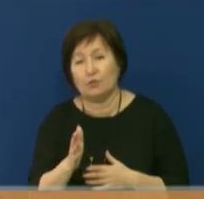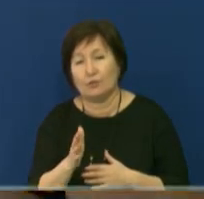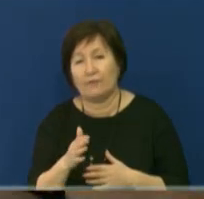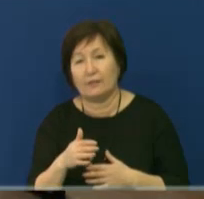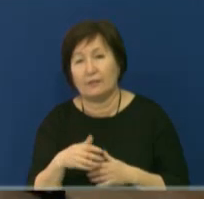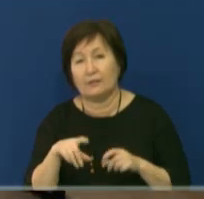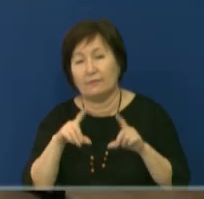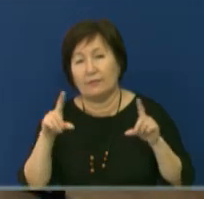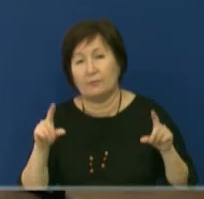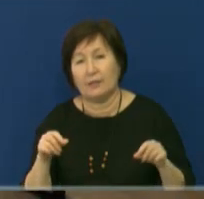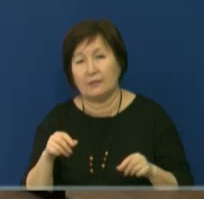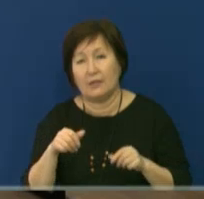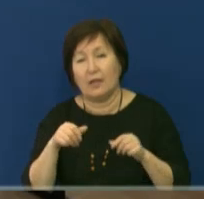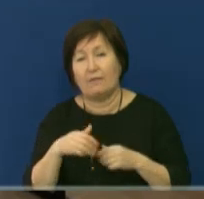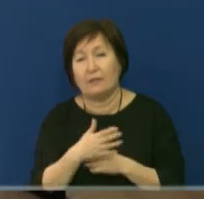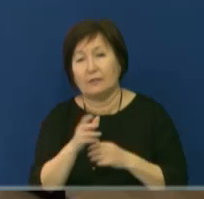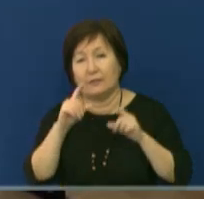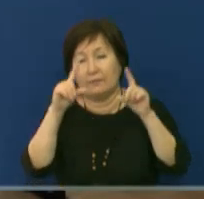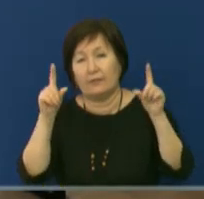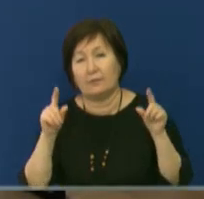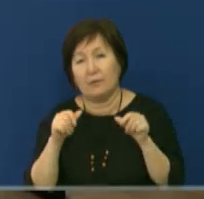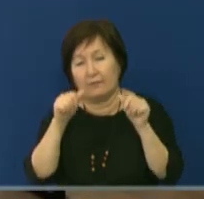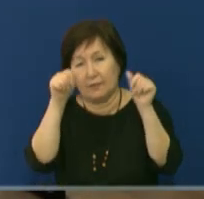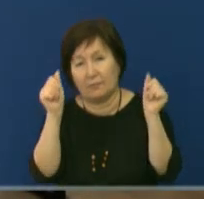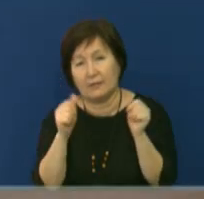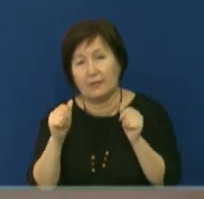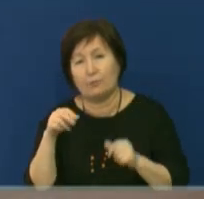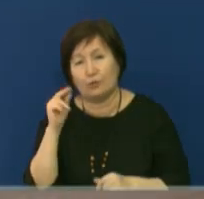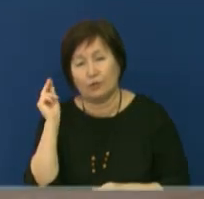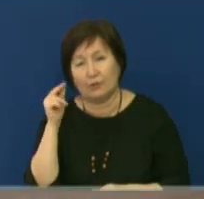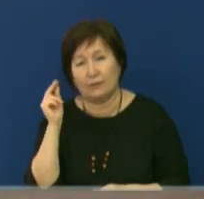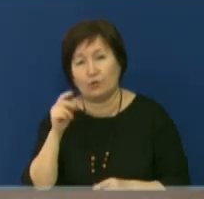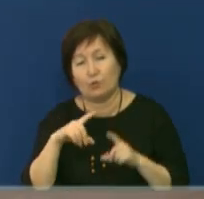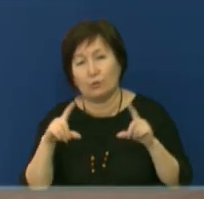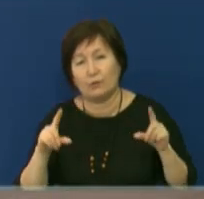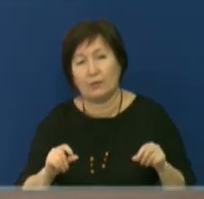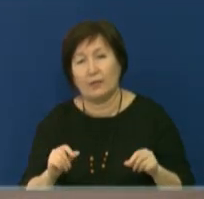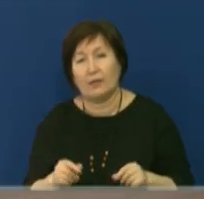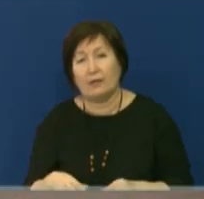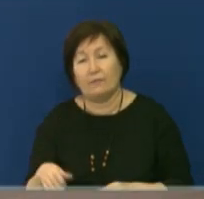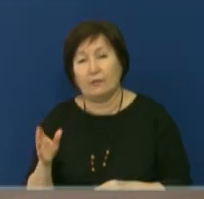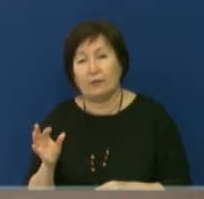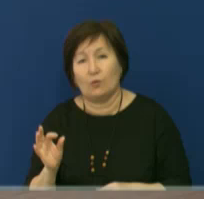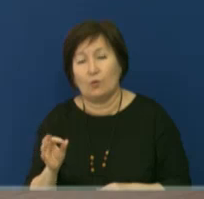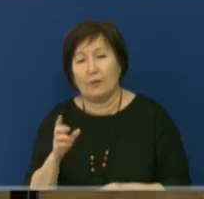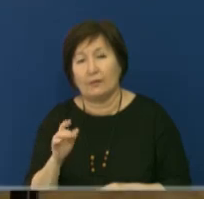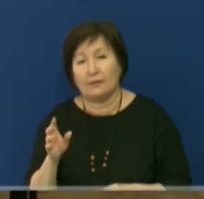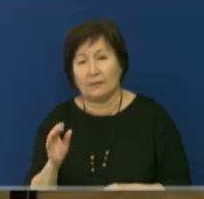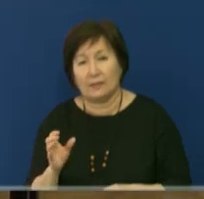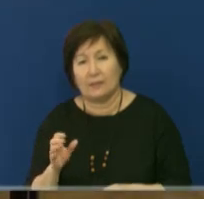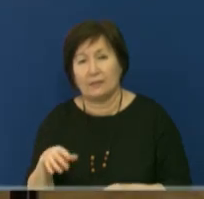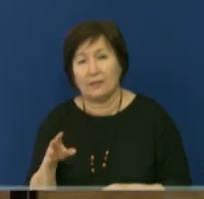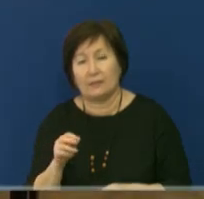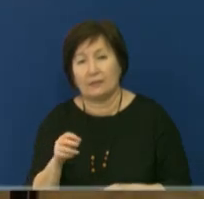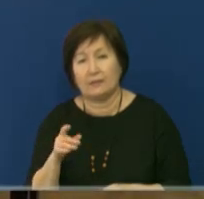1-ші 90-дағы білім беру процесі офлайн режимде өтті. Айта кетсек, 1-ші 90-да Шығыс Қазақстан, Батыс Қазақстан, Түркістан,